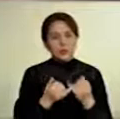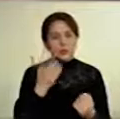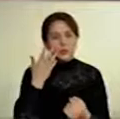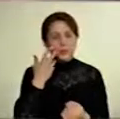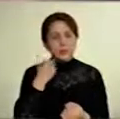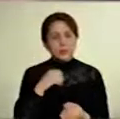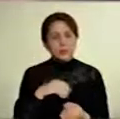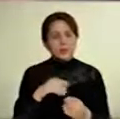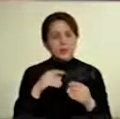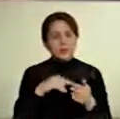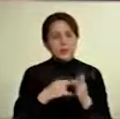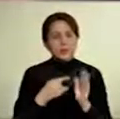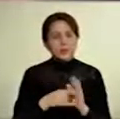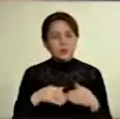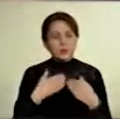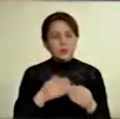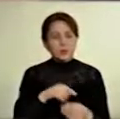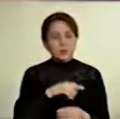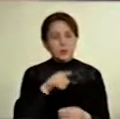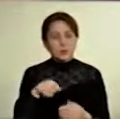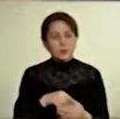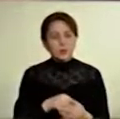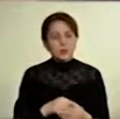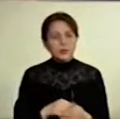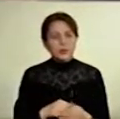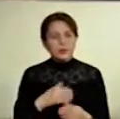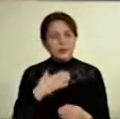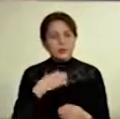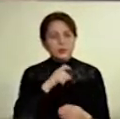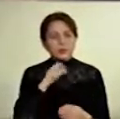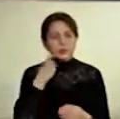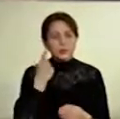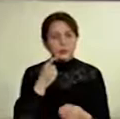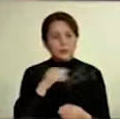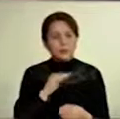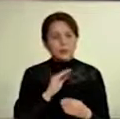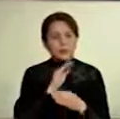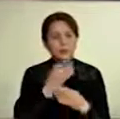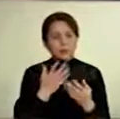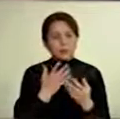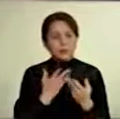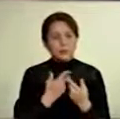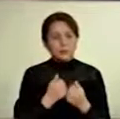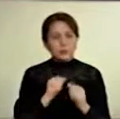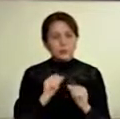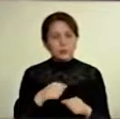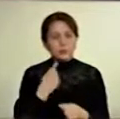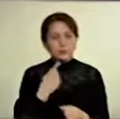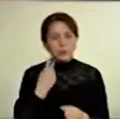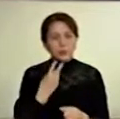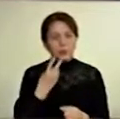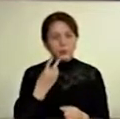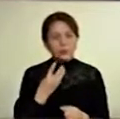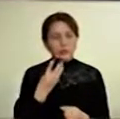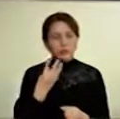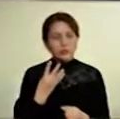berilgan kvadratchalar. Bu kvadratchalarni agar siz Y1 ga qo'ymoqchi bo'lsangiz, birgalikda sanaymiz. 1, 2,